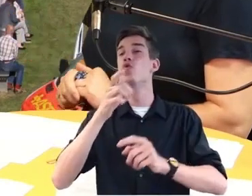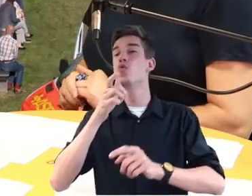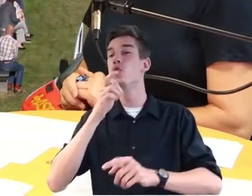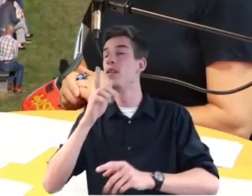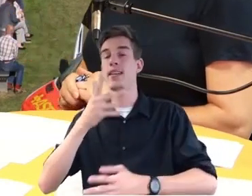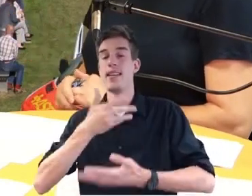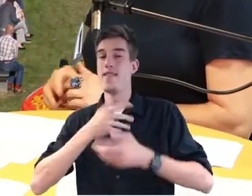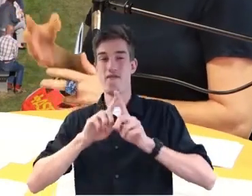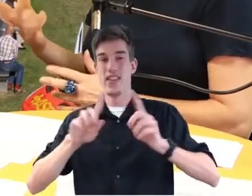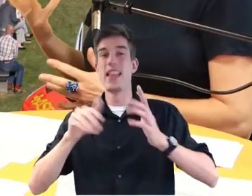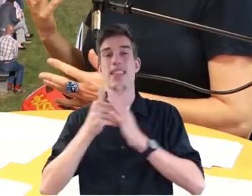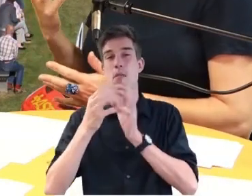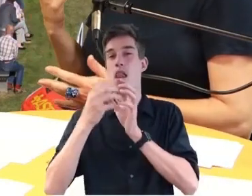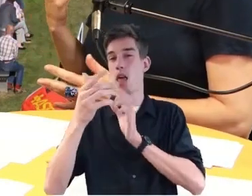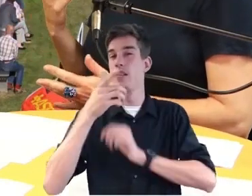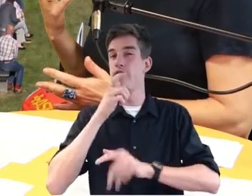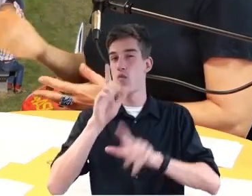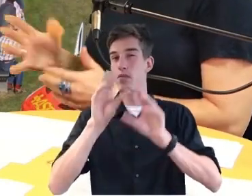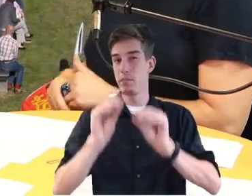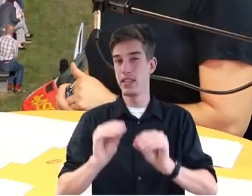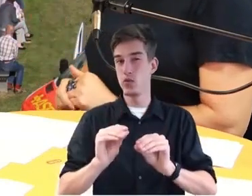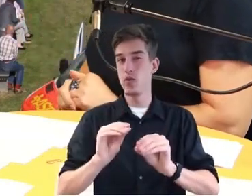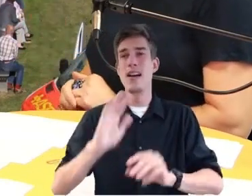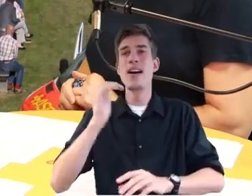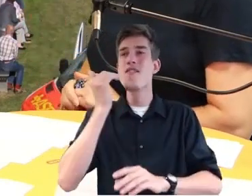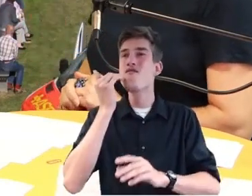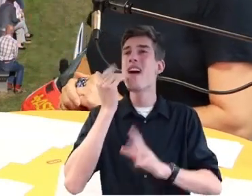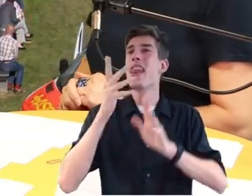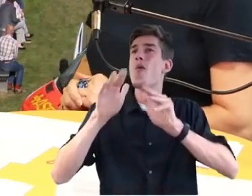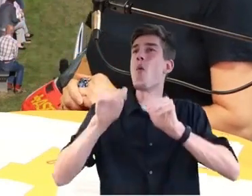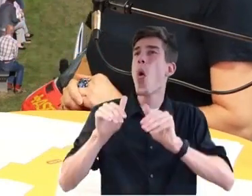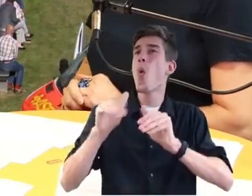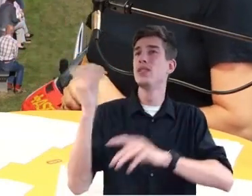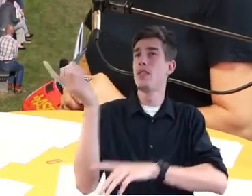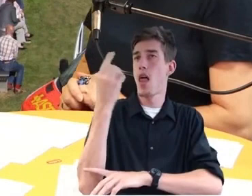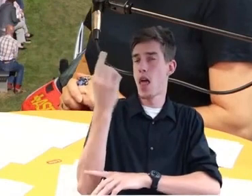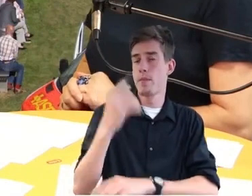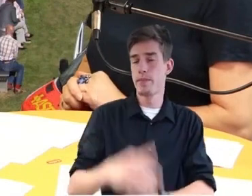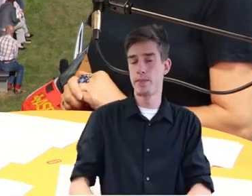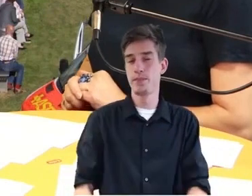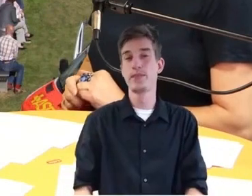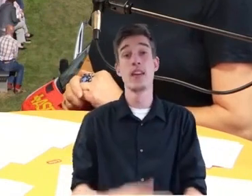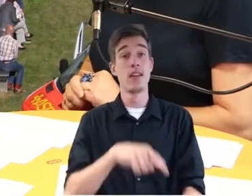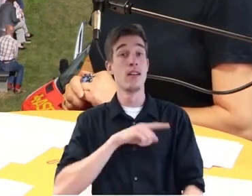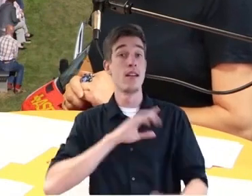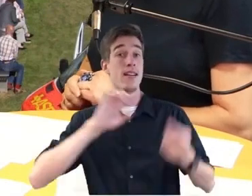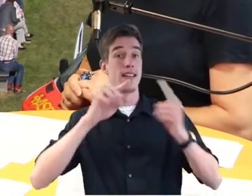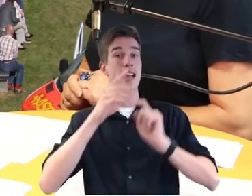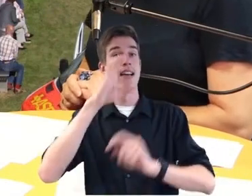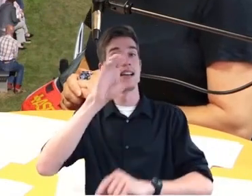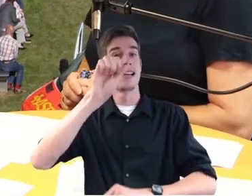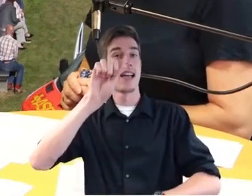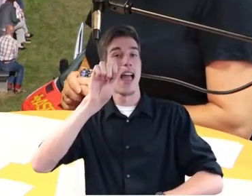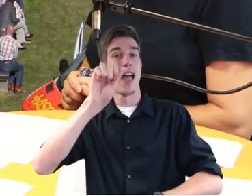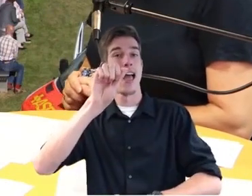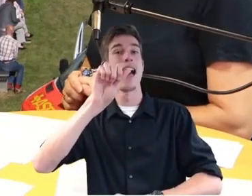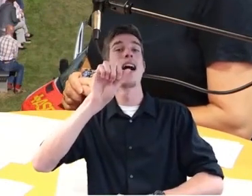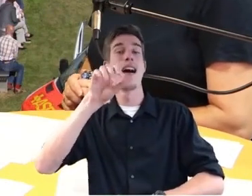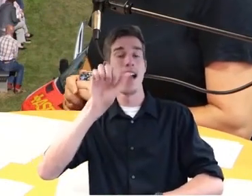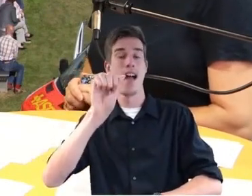noch unverständlicher. Wann wird das denn irgendwie aktiviert? Ja, wir benutzen gerne die Abkürzung CAP,